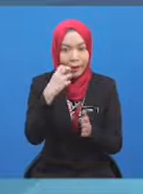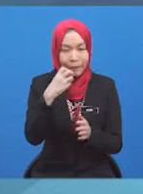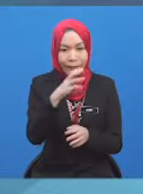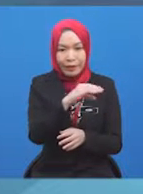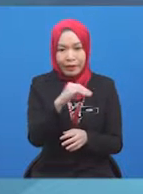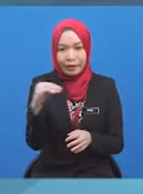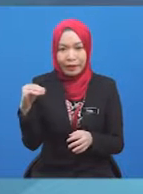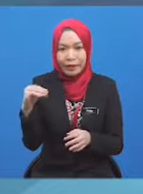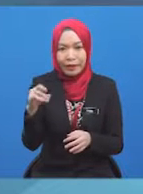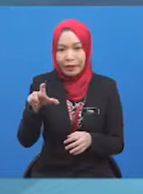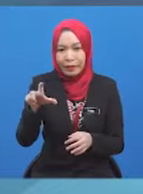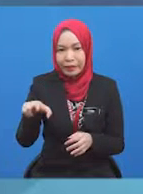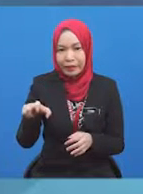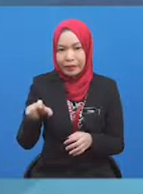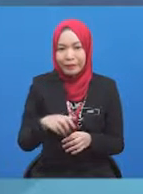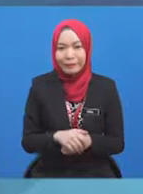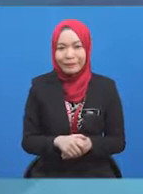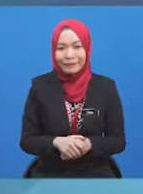klik